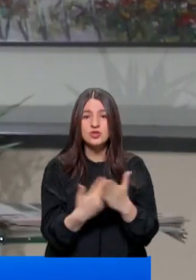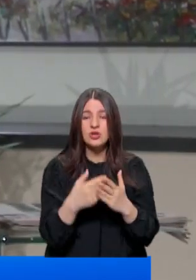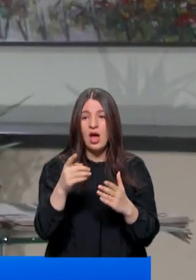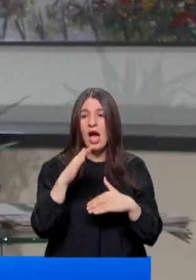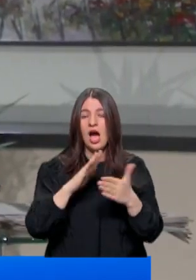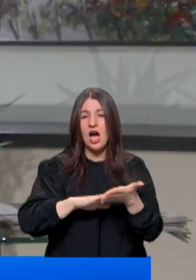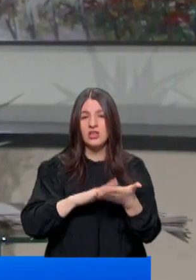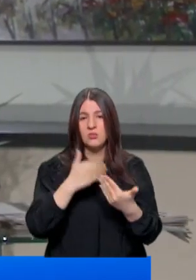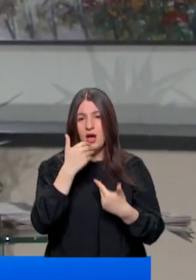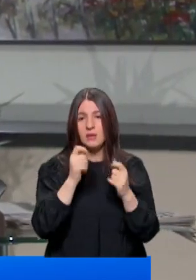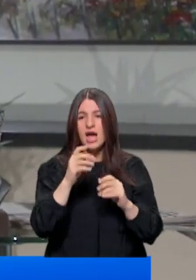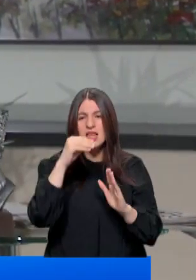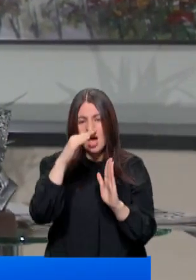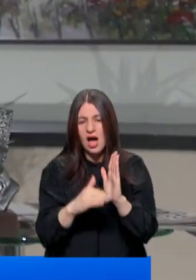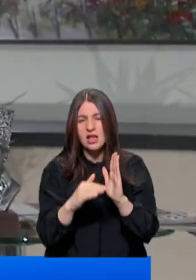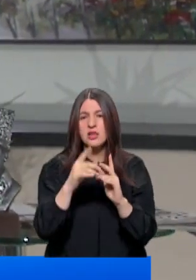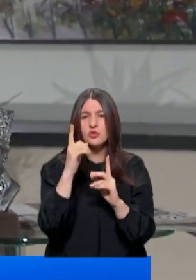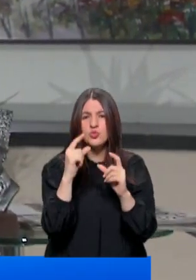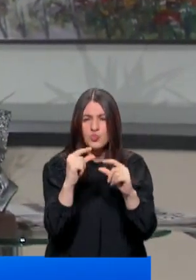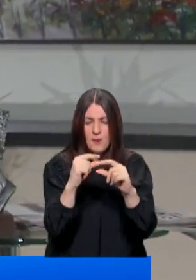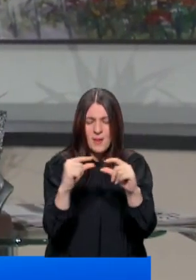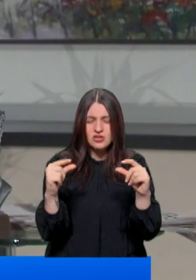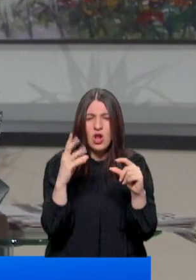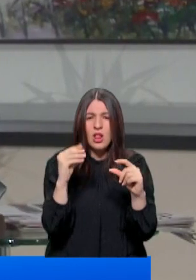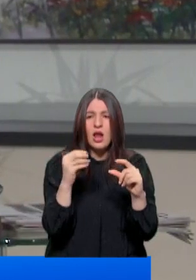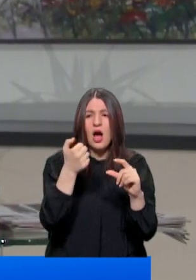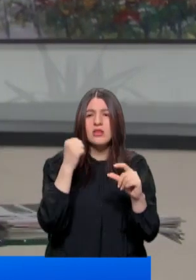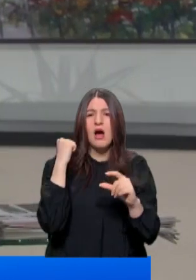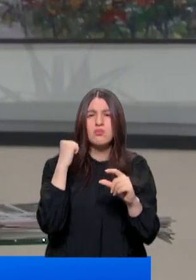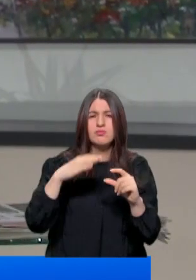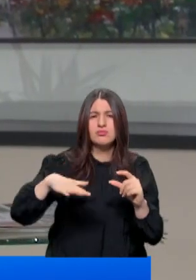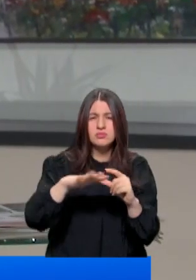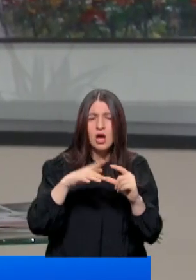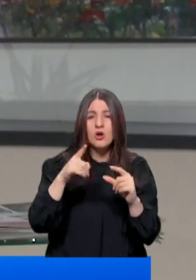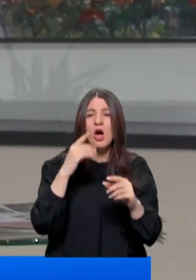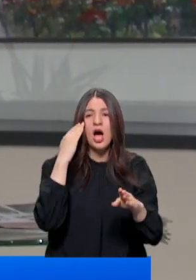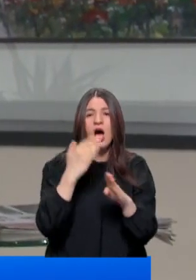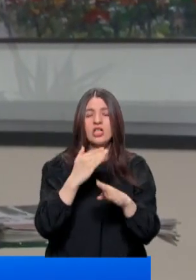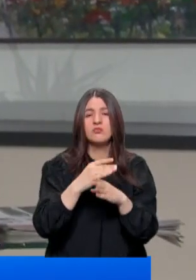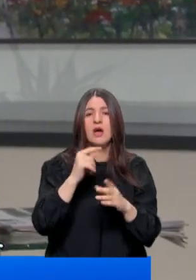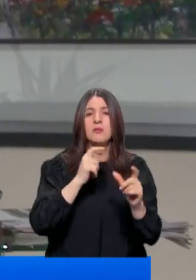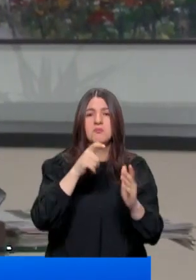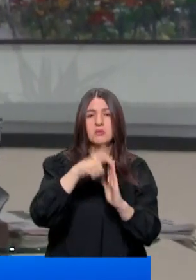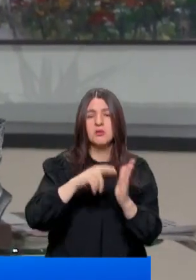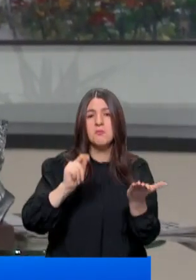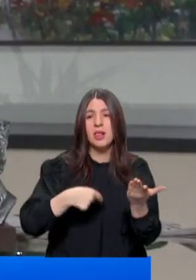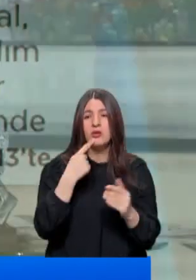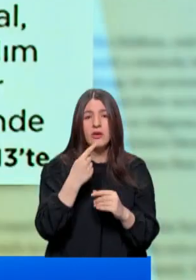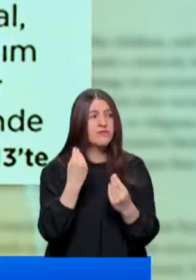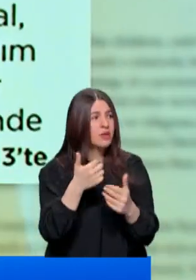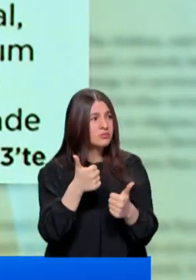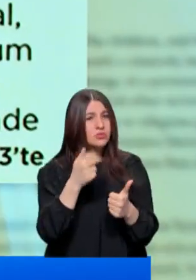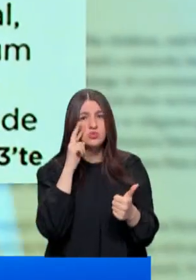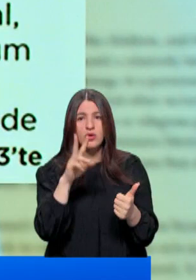da aktarsınlar. Sayfanın en altında küçücük bir manşet olarak 6 lider mutabakat metnini imzaladı diyor. Verebiliyor